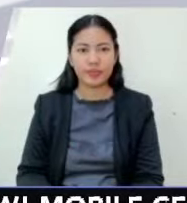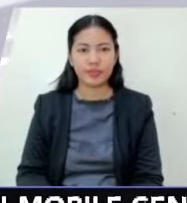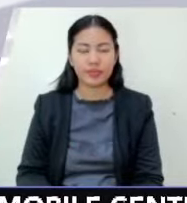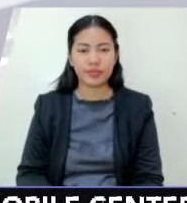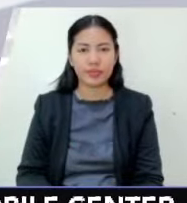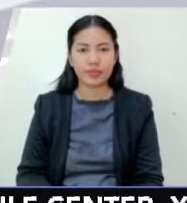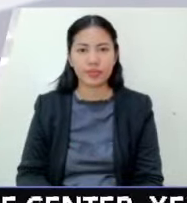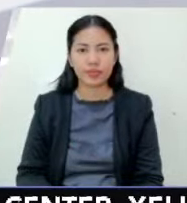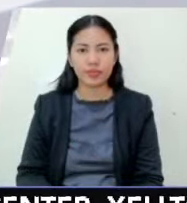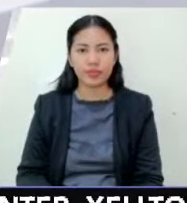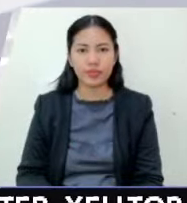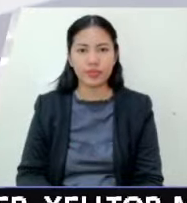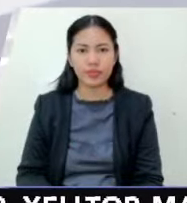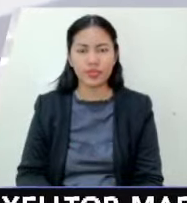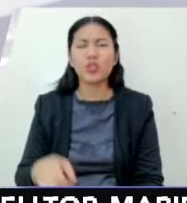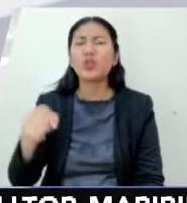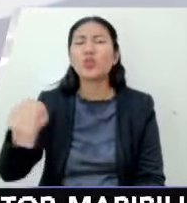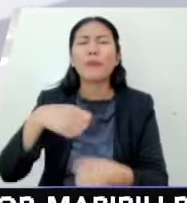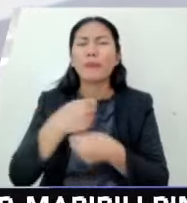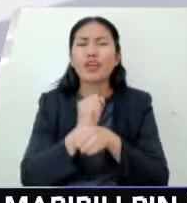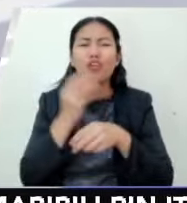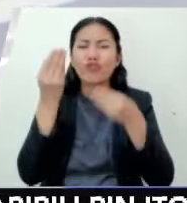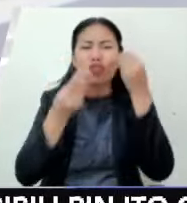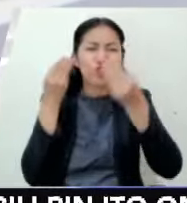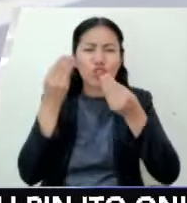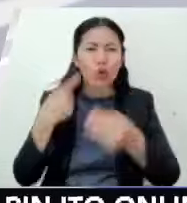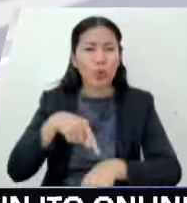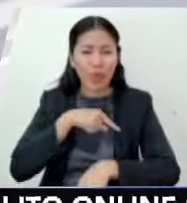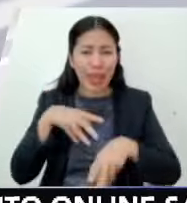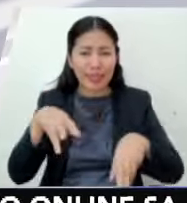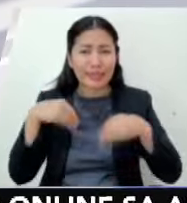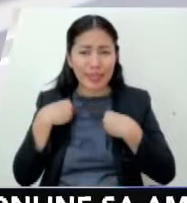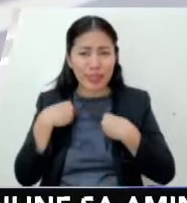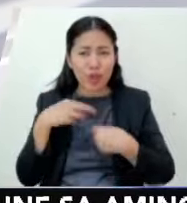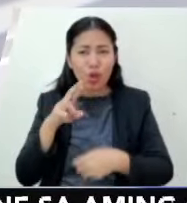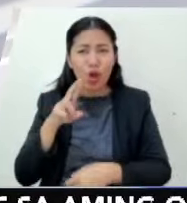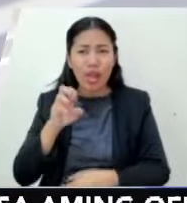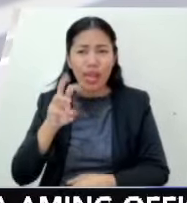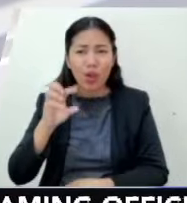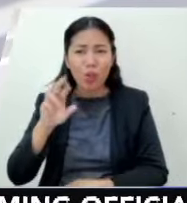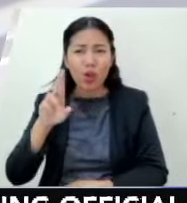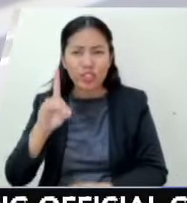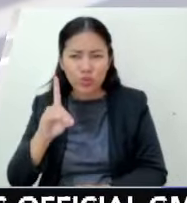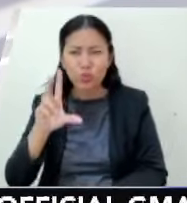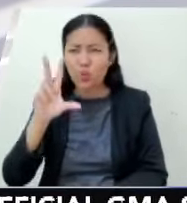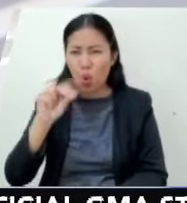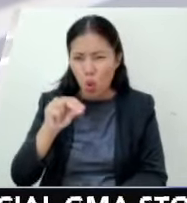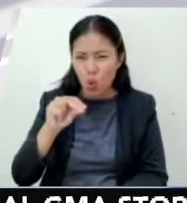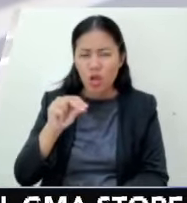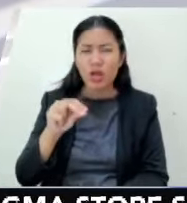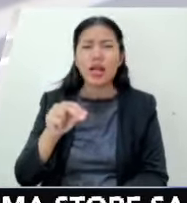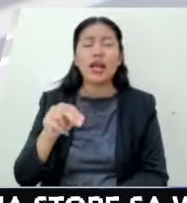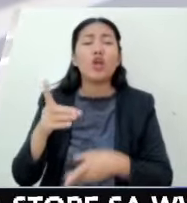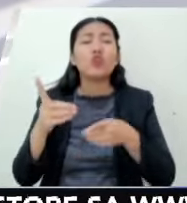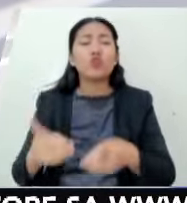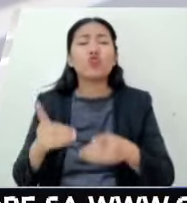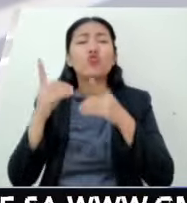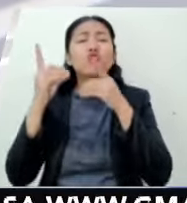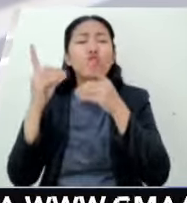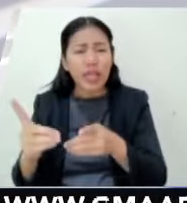Kinukonfuse niya po kasi na tinanggap namin yan as reward. Hindi po, donation po siya sa aming